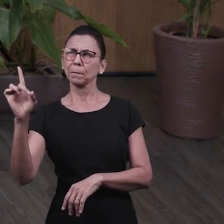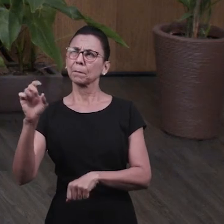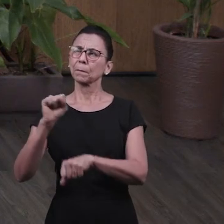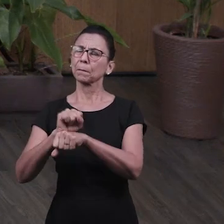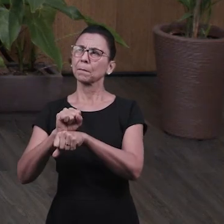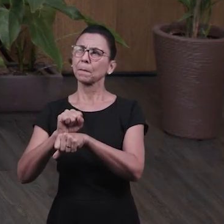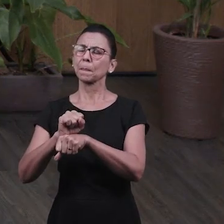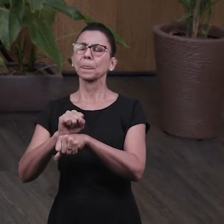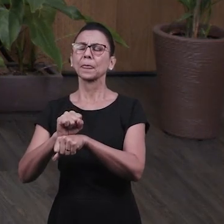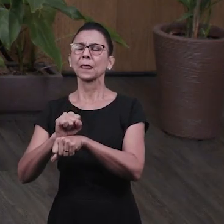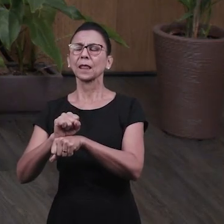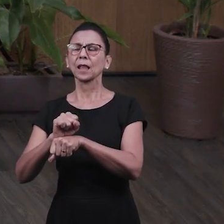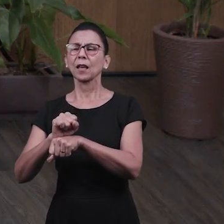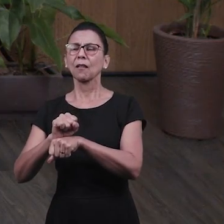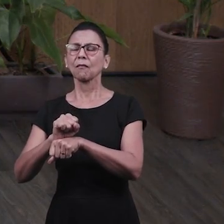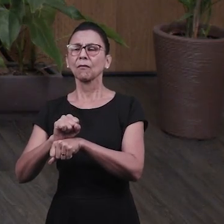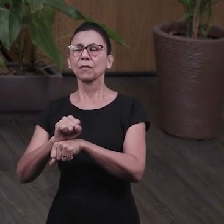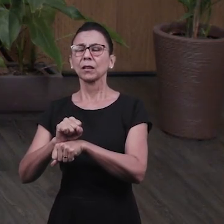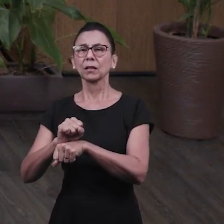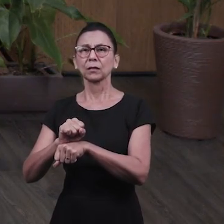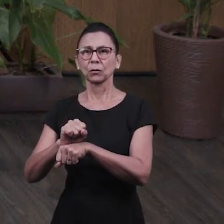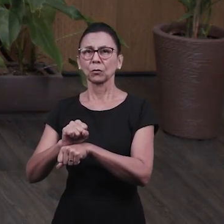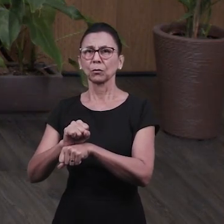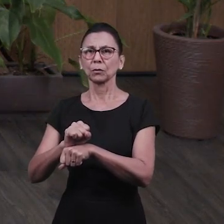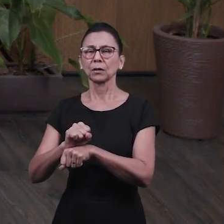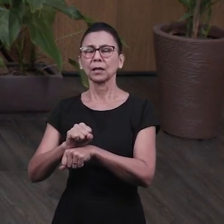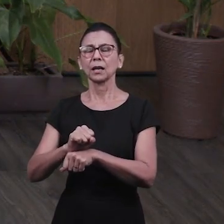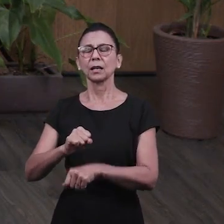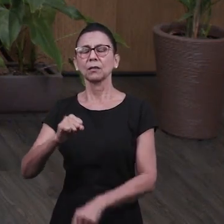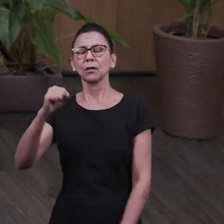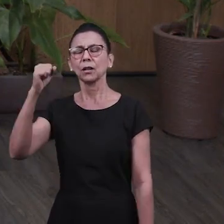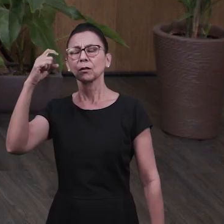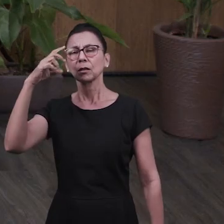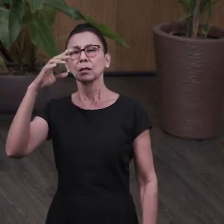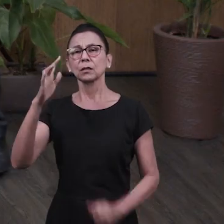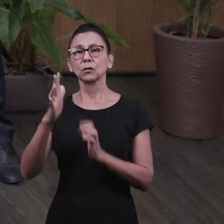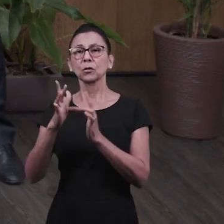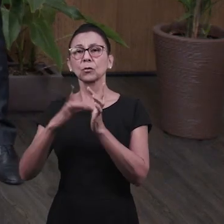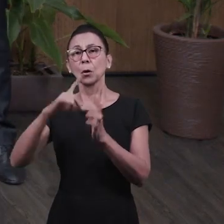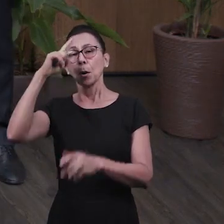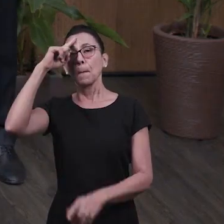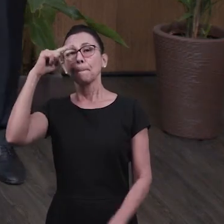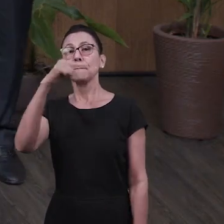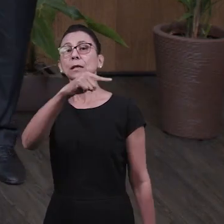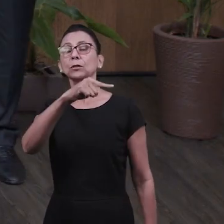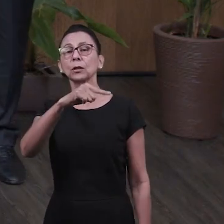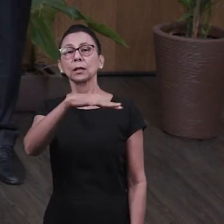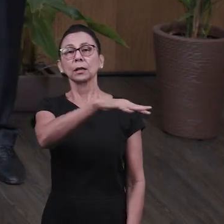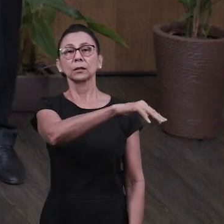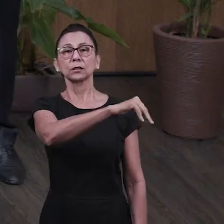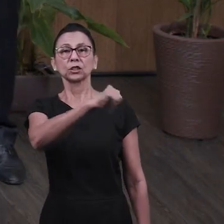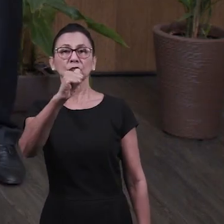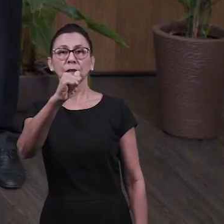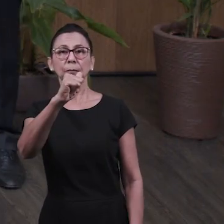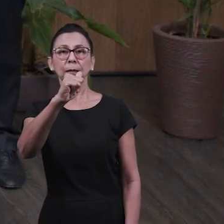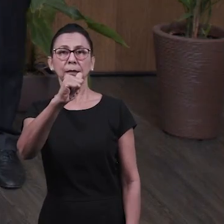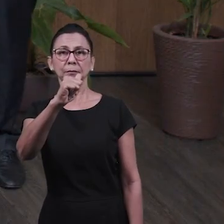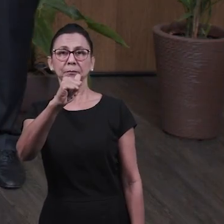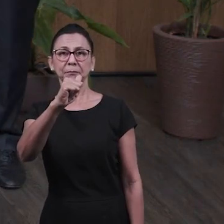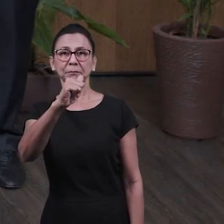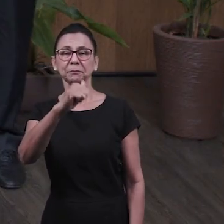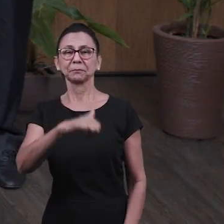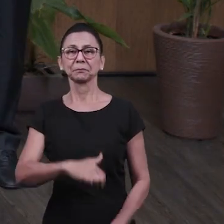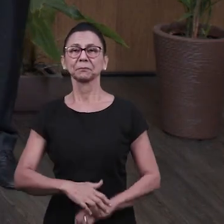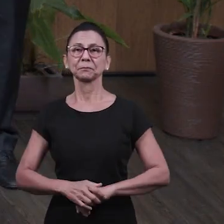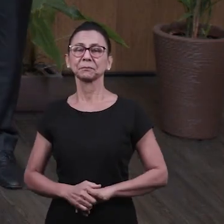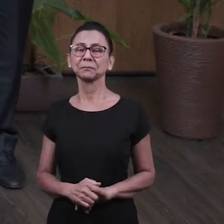arrêté et a demandé qu'on apporte cet homme. Il était au bord du chemin, mais maintenant, il s'est approché du